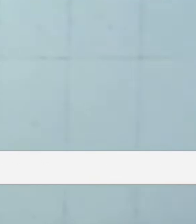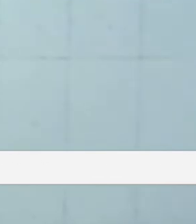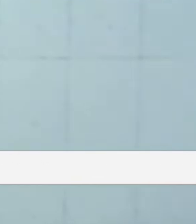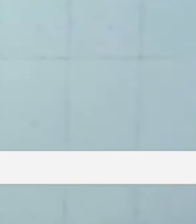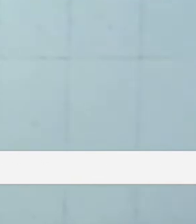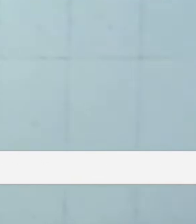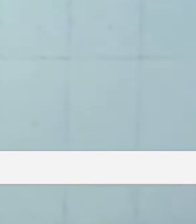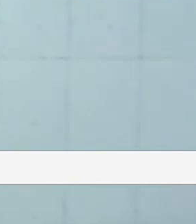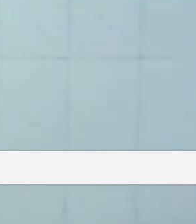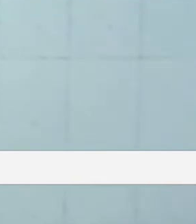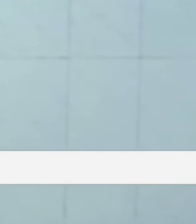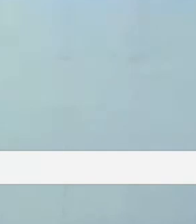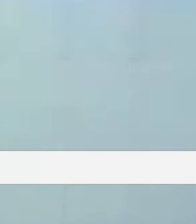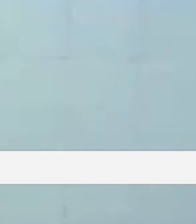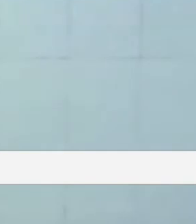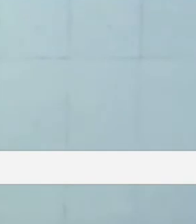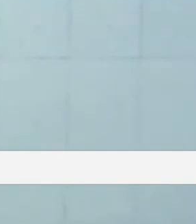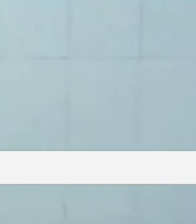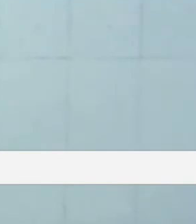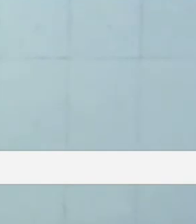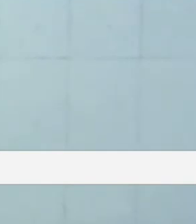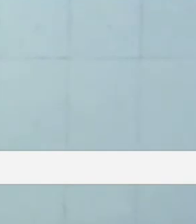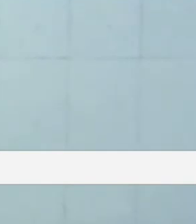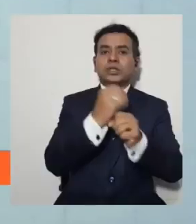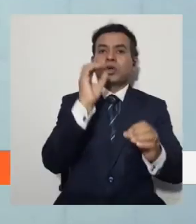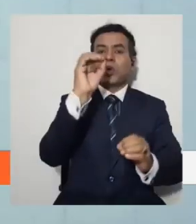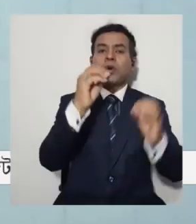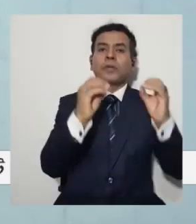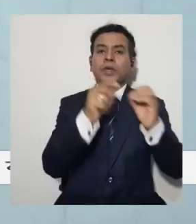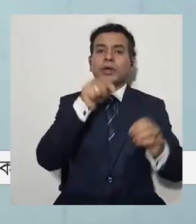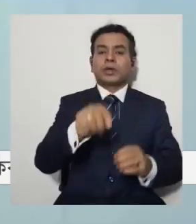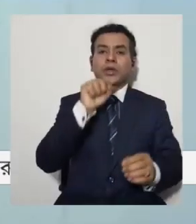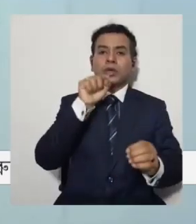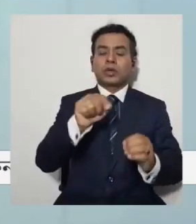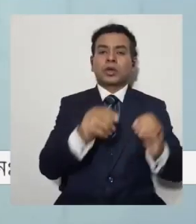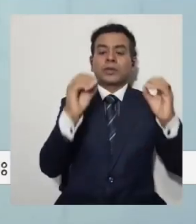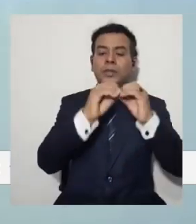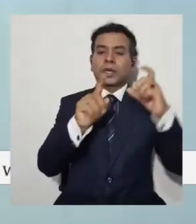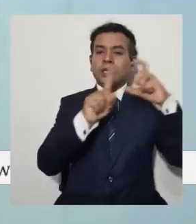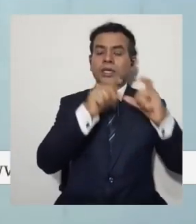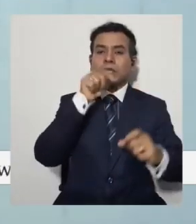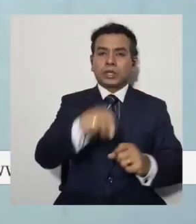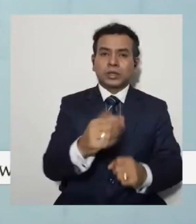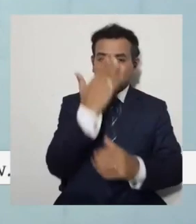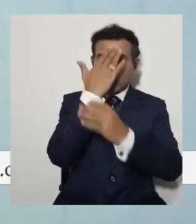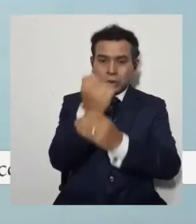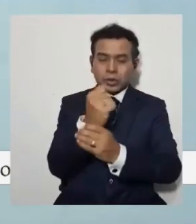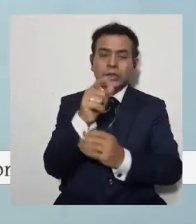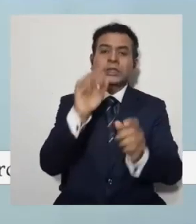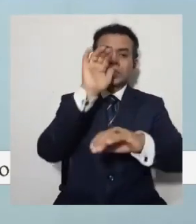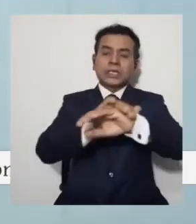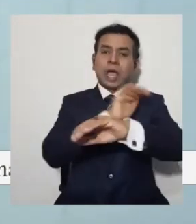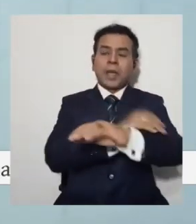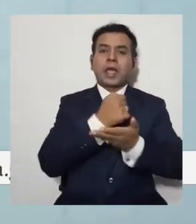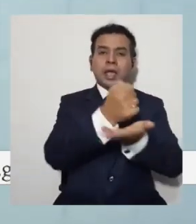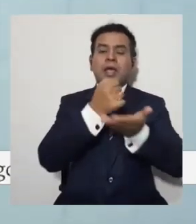www.corona.gov.bd এই ওয়েবসাইট থেকেও লক্ষণ শনাক্তকরণের সেবা পাওয়া যায় এবং করোনা বিডি নামে একটি সিমটম চেকার অ্যাপ আছে